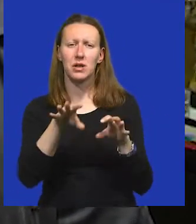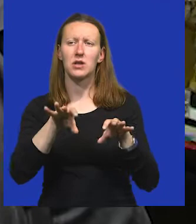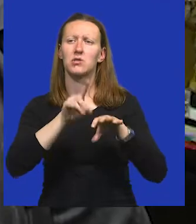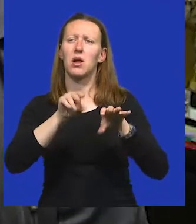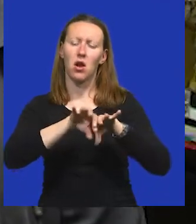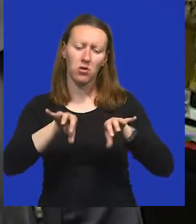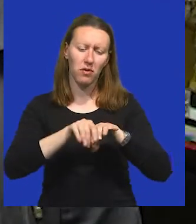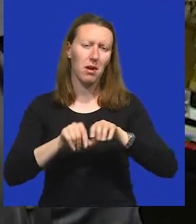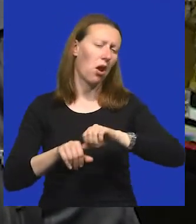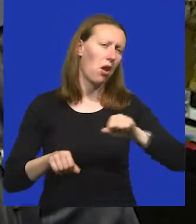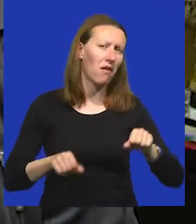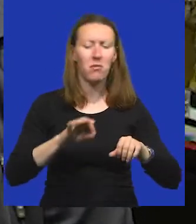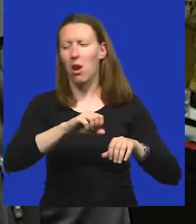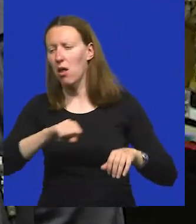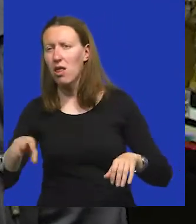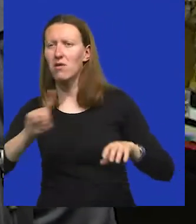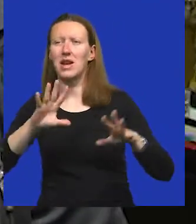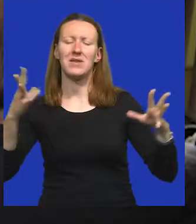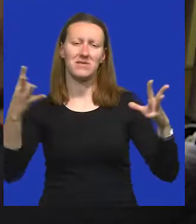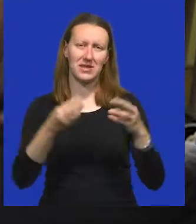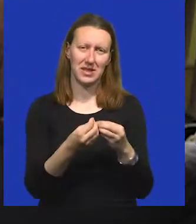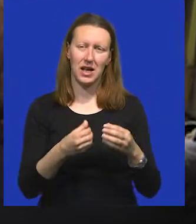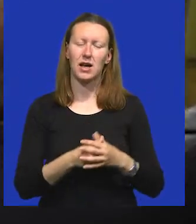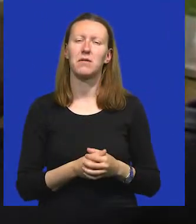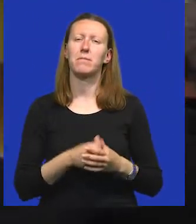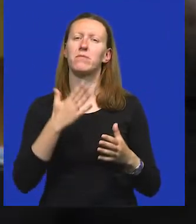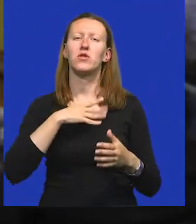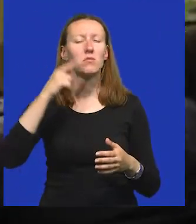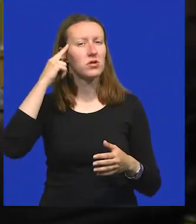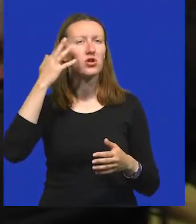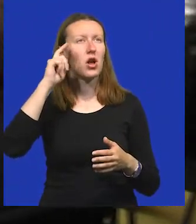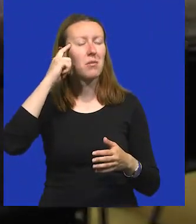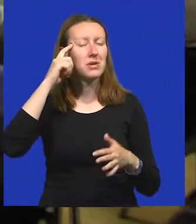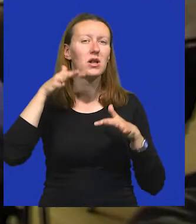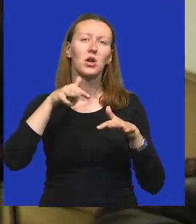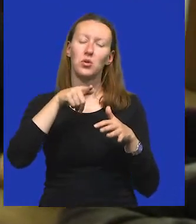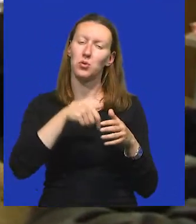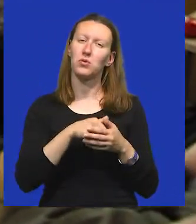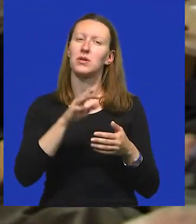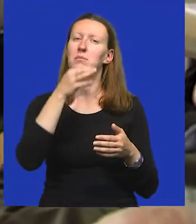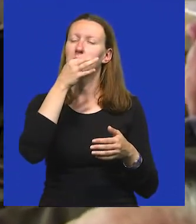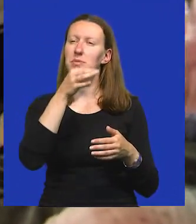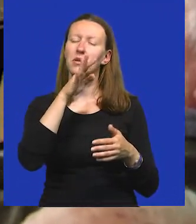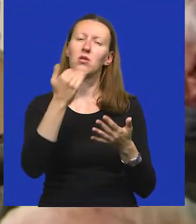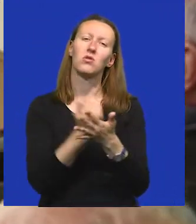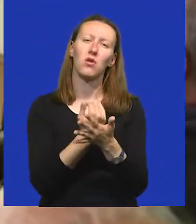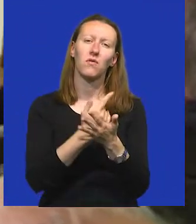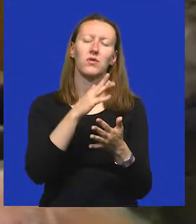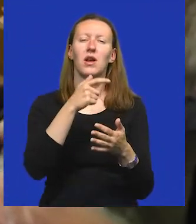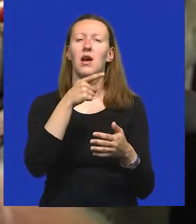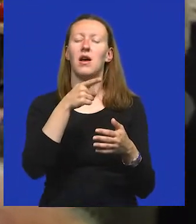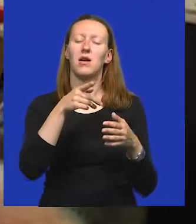immondizia a metterla un po' di sinistra, un po' di destra, non tutte insieme. Volevamo sapere cosa pensano i cittadini riguardo alle